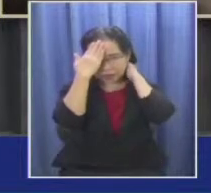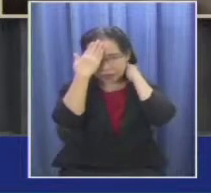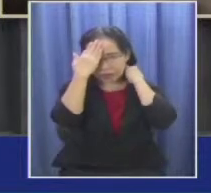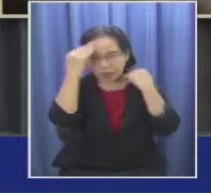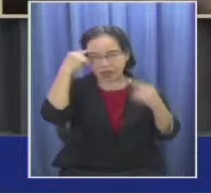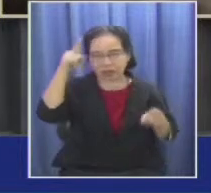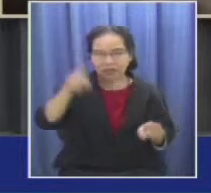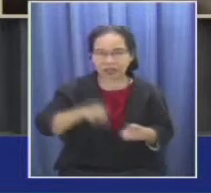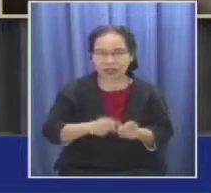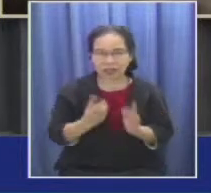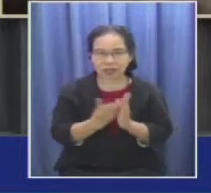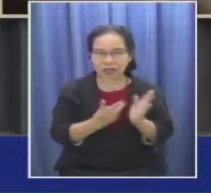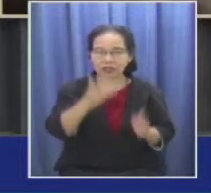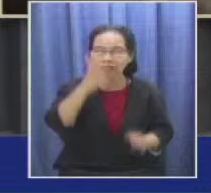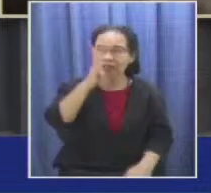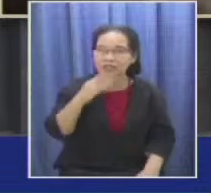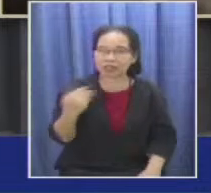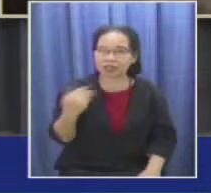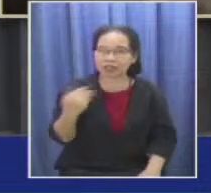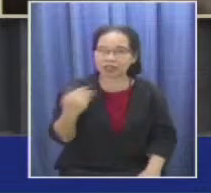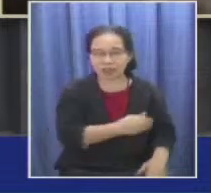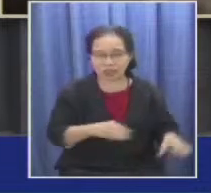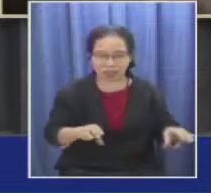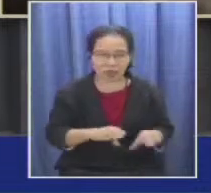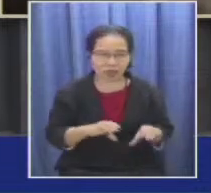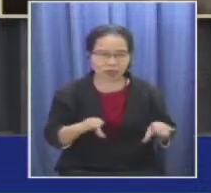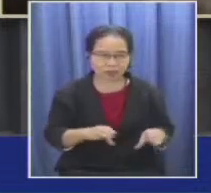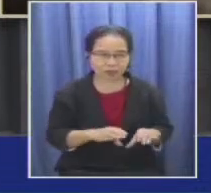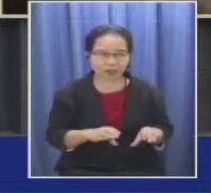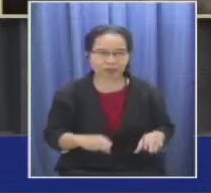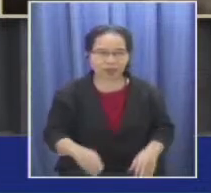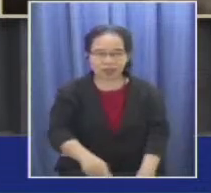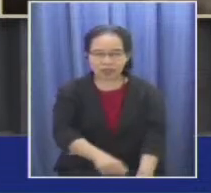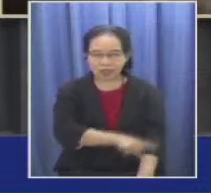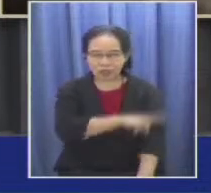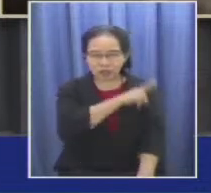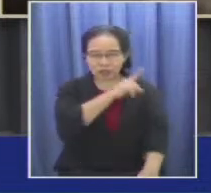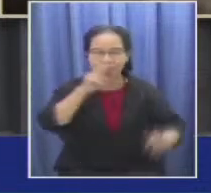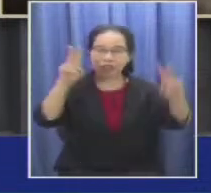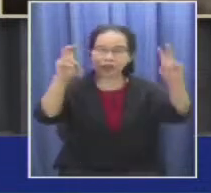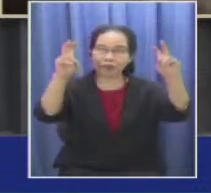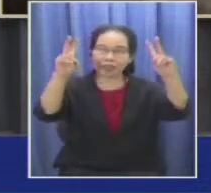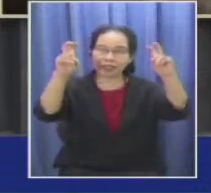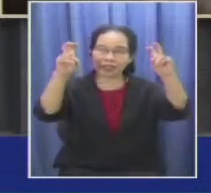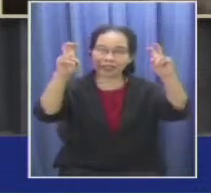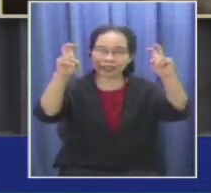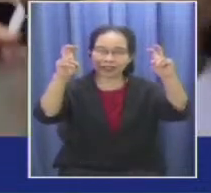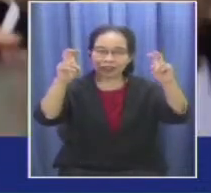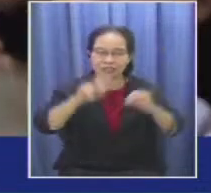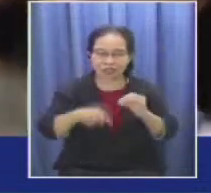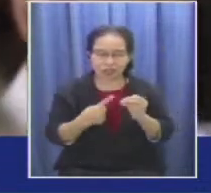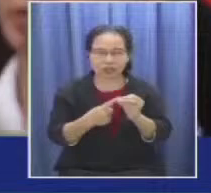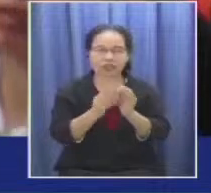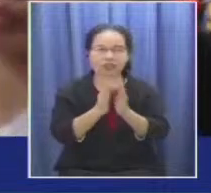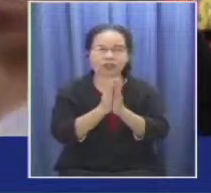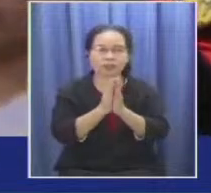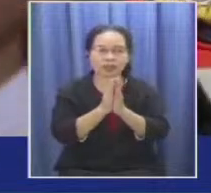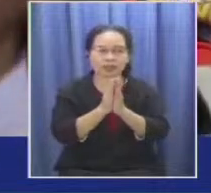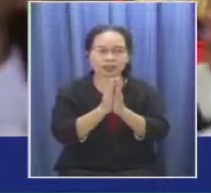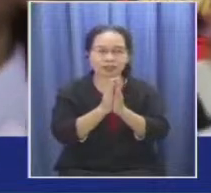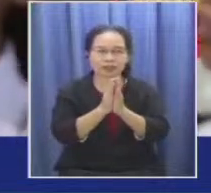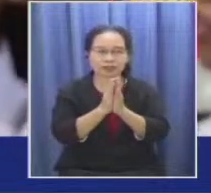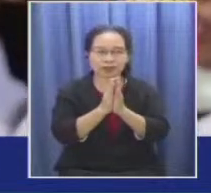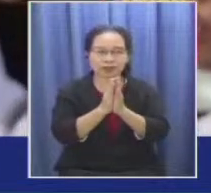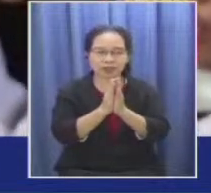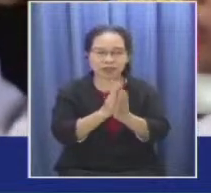ne yɛbetie tɛkyerɛma no ka ho akoma no ka ho ya adwene nyina nso awose ho tie enti